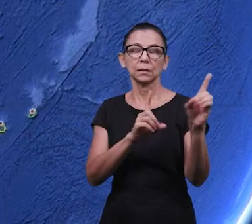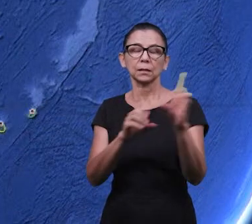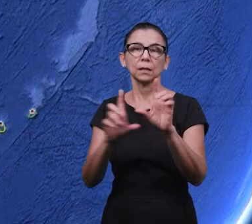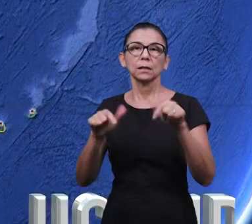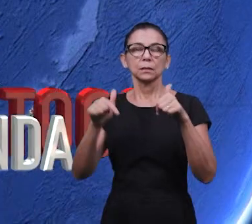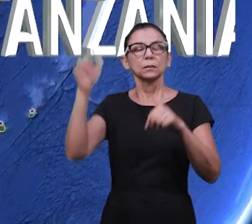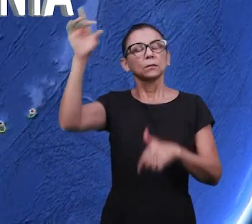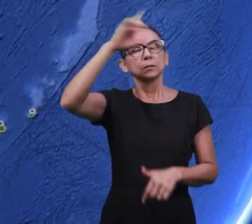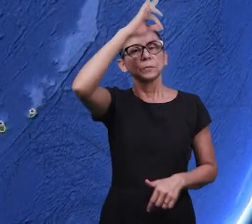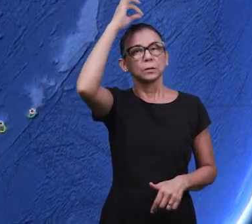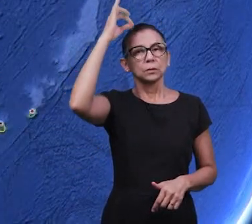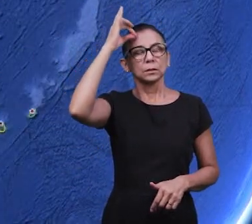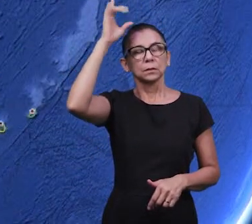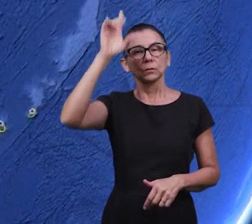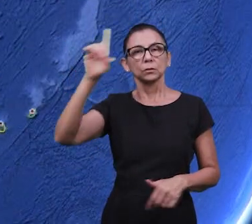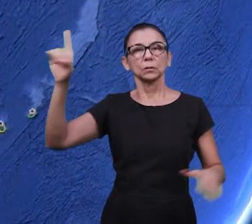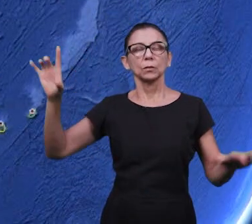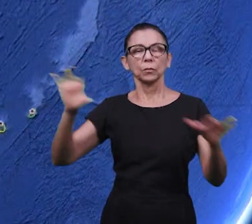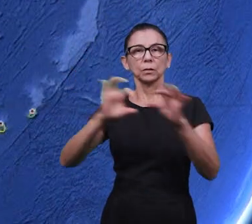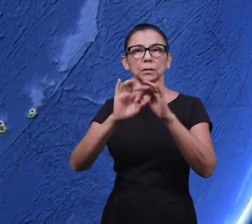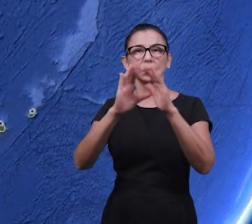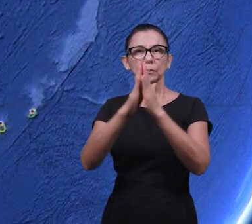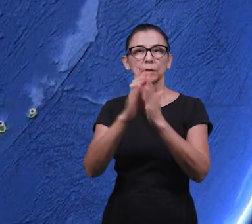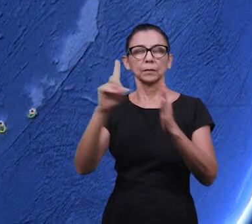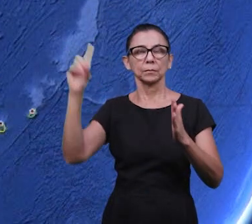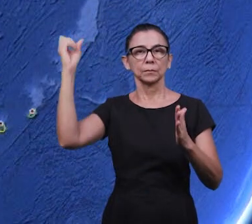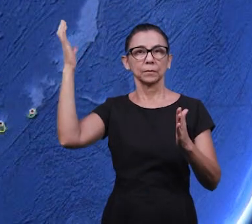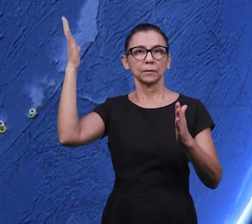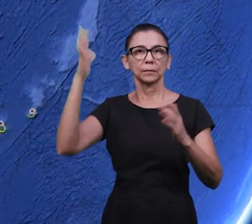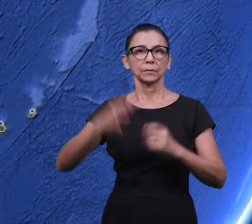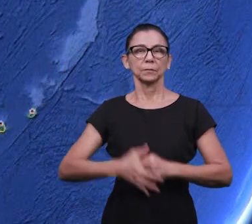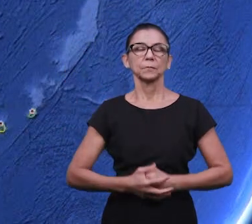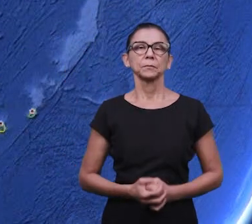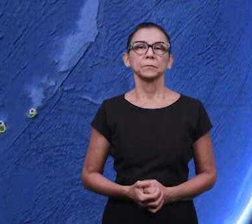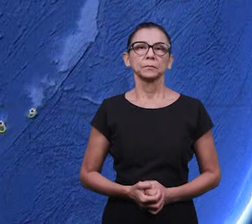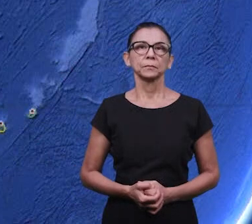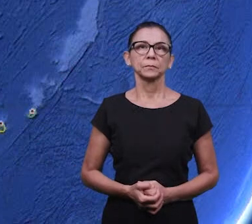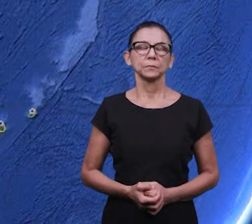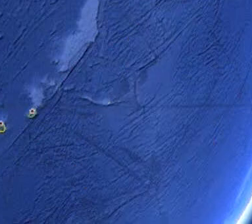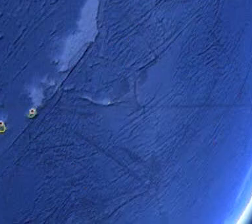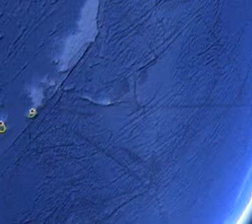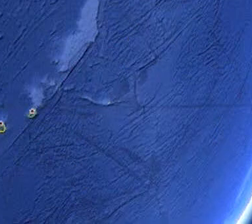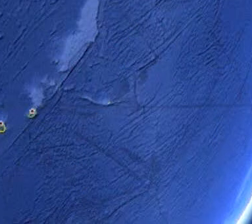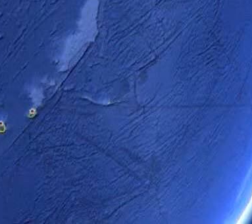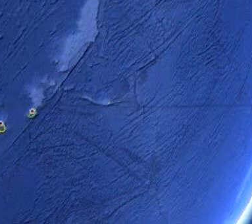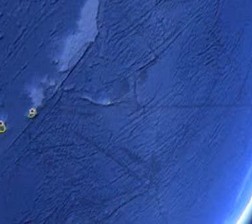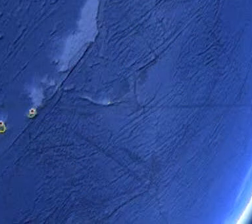du Saint-Esprit de Dieu et unies par la parole vivante.